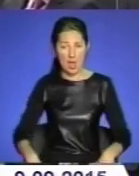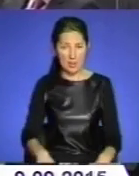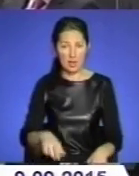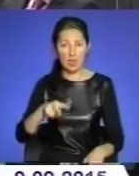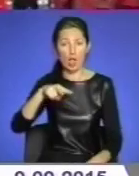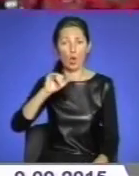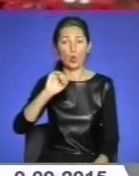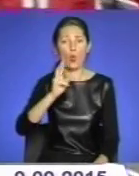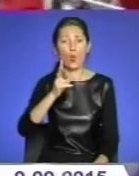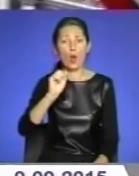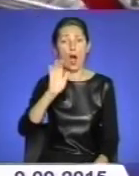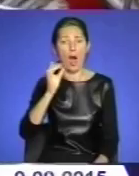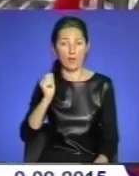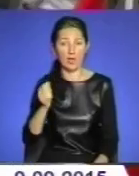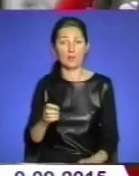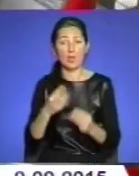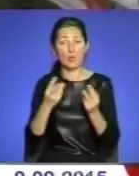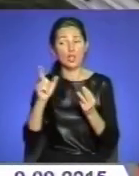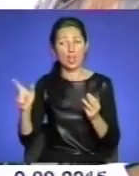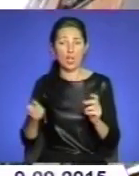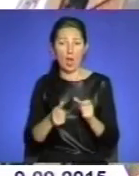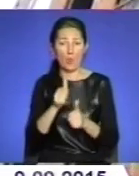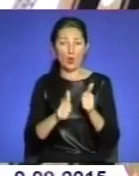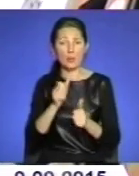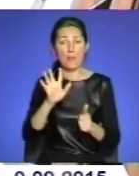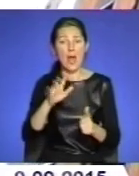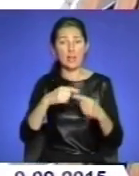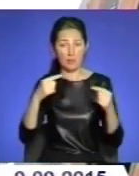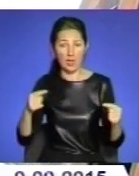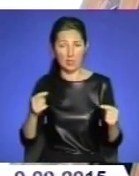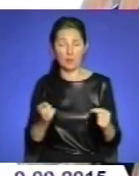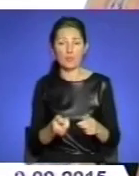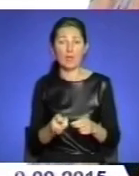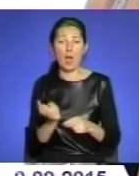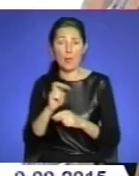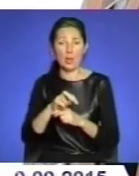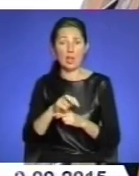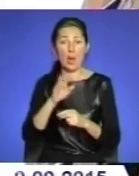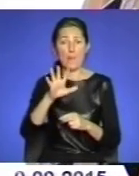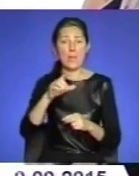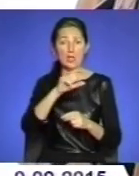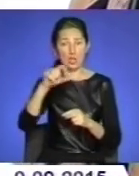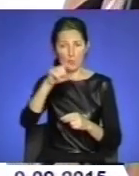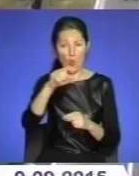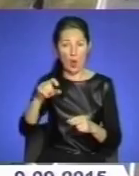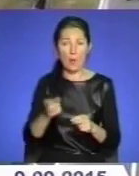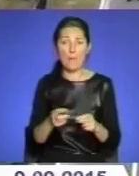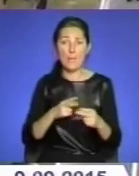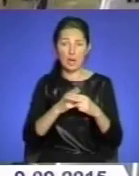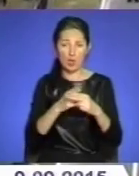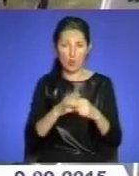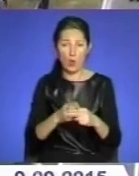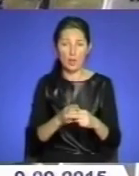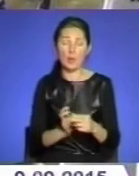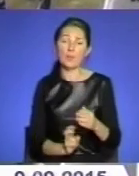Лукавий. Вогнеборці змагалися у 5 видах – подолання 100-метрової смуги з перешкодами, підйом по штурмовій і висувній драбинах у вікно